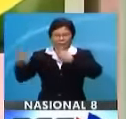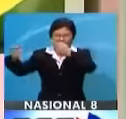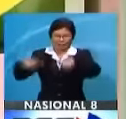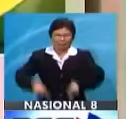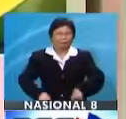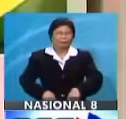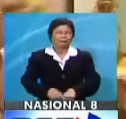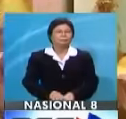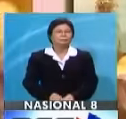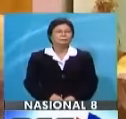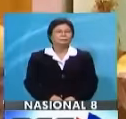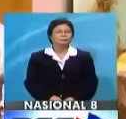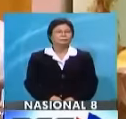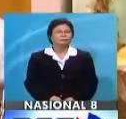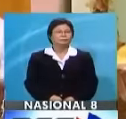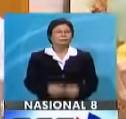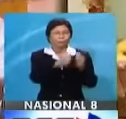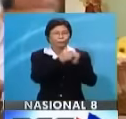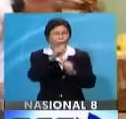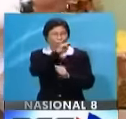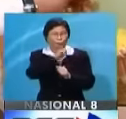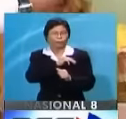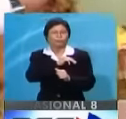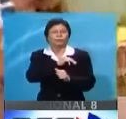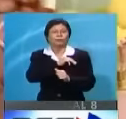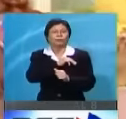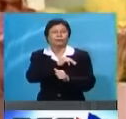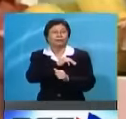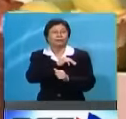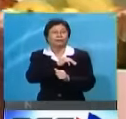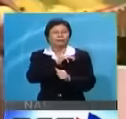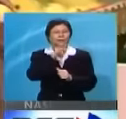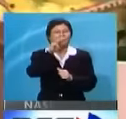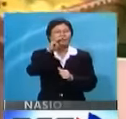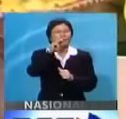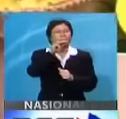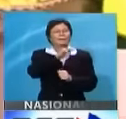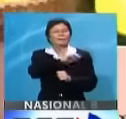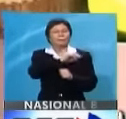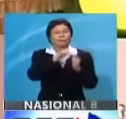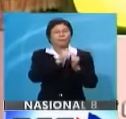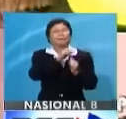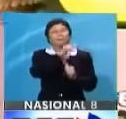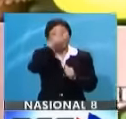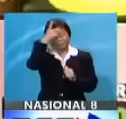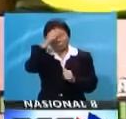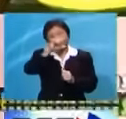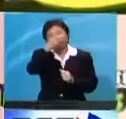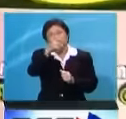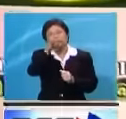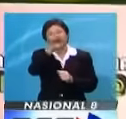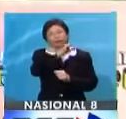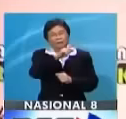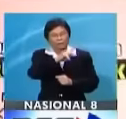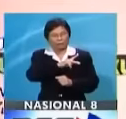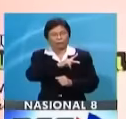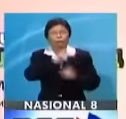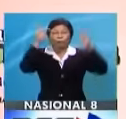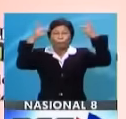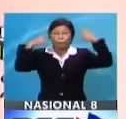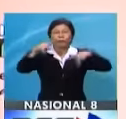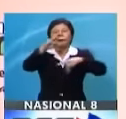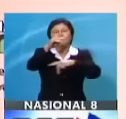Lailatul Shahrin Akashah, diiringi Menteri Kemajuan Luar Bandar dan Wilayah Datuk Seri Muhammad Syafi Abdal serta Ketua Pengarah MARA Datuk Ibrahim